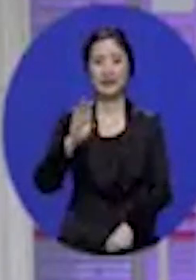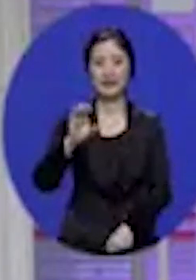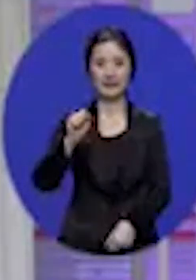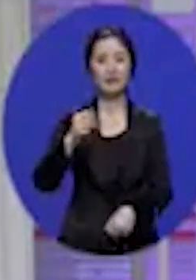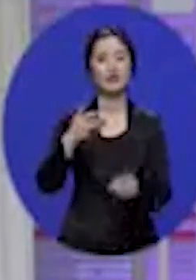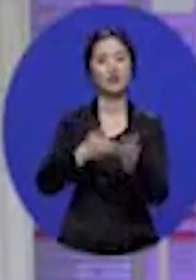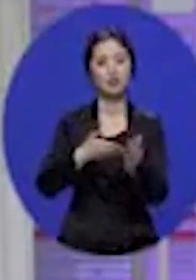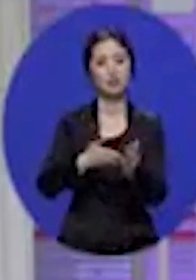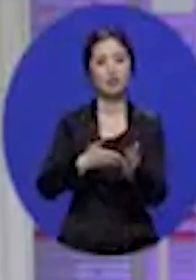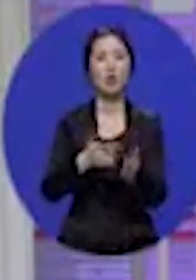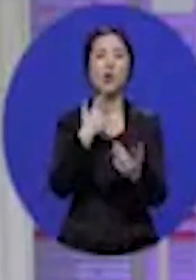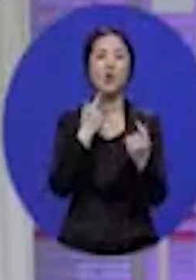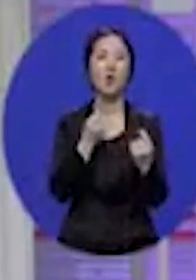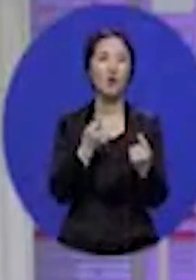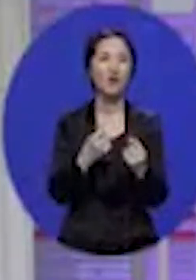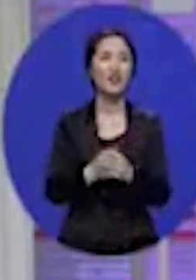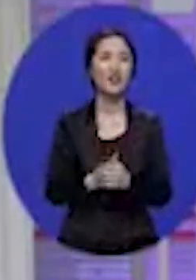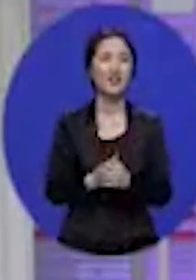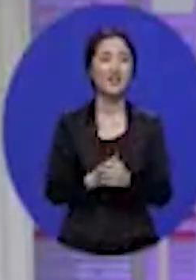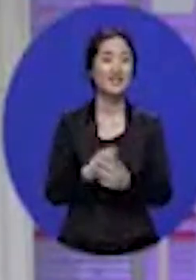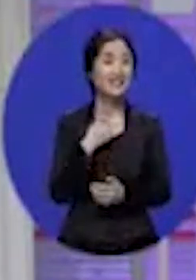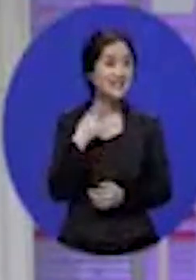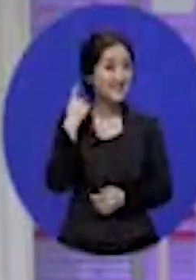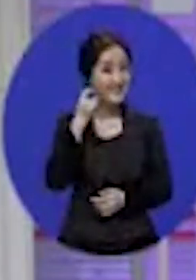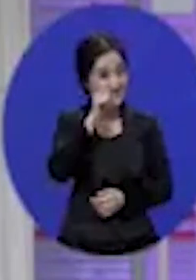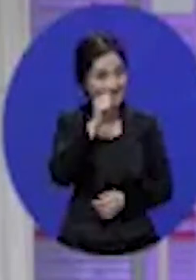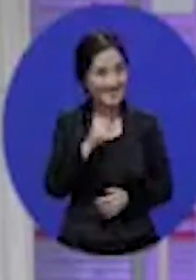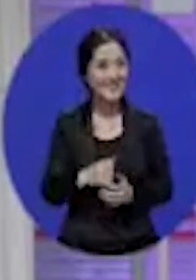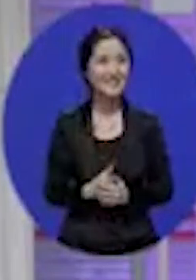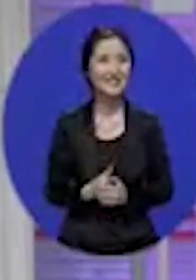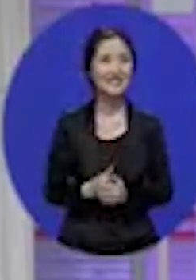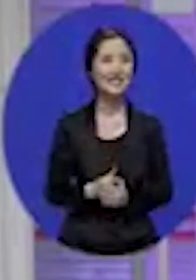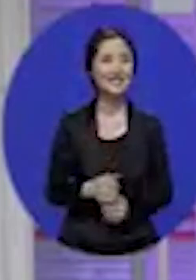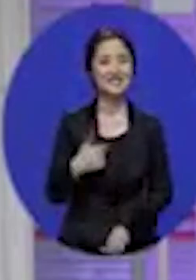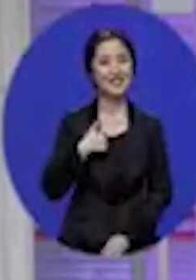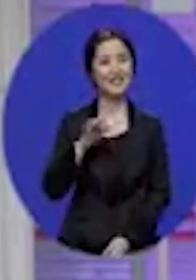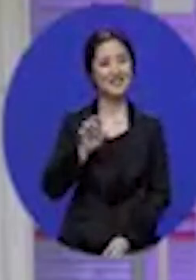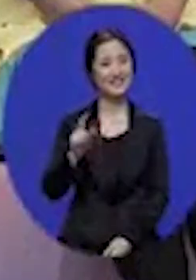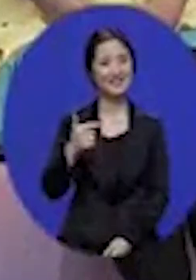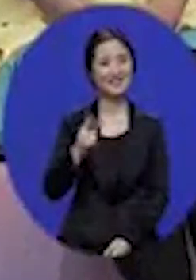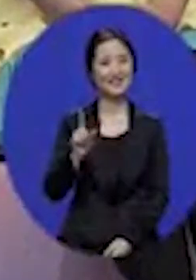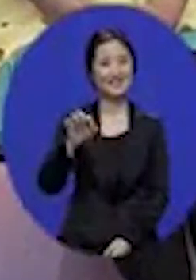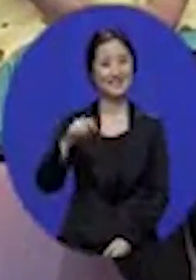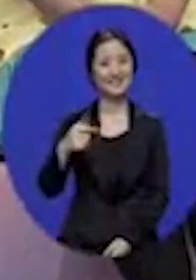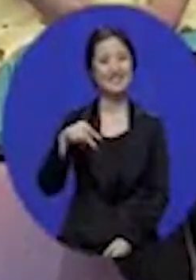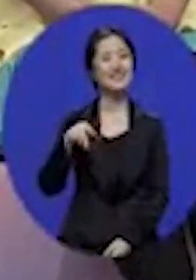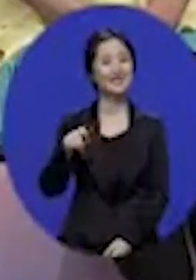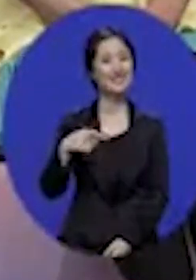시청하시겠습니다. 뭐 이런 방송. 아, 목소리 좋죠? 네. 네. 아나운서 맞아요. 네. 네.